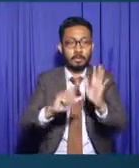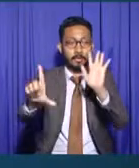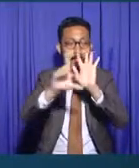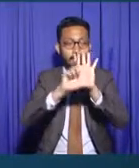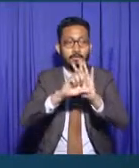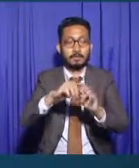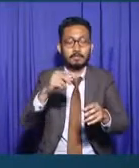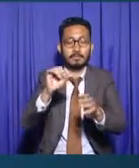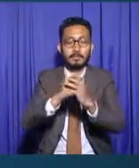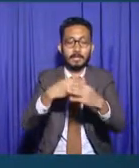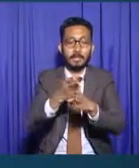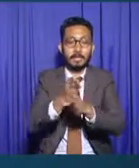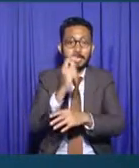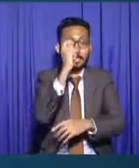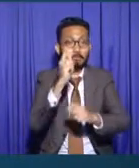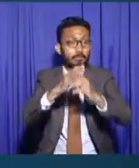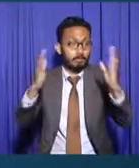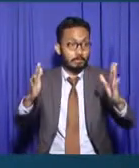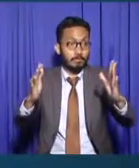t besar